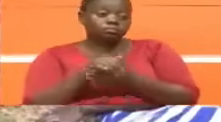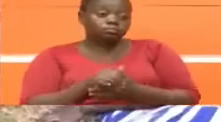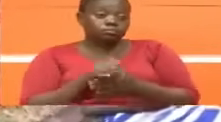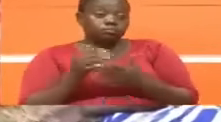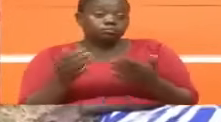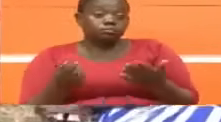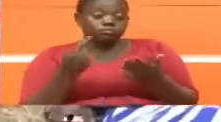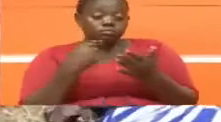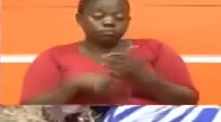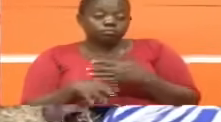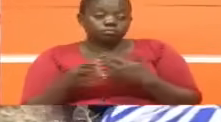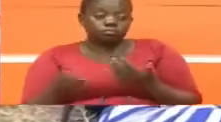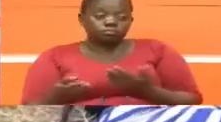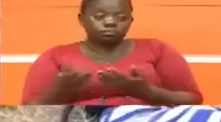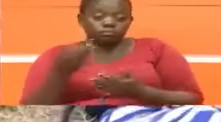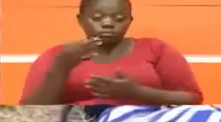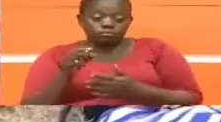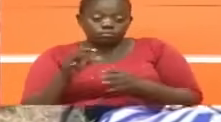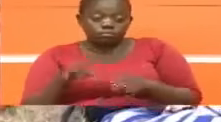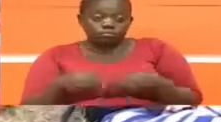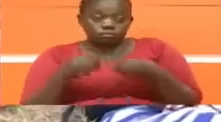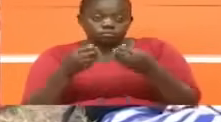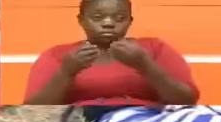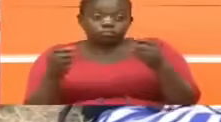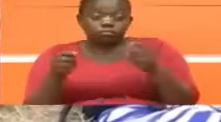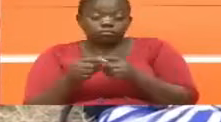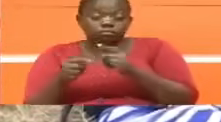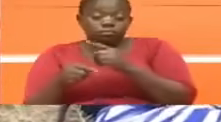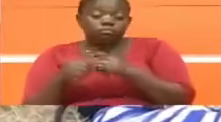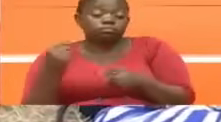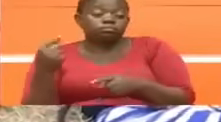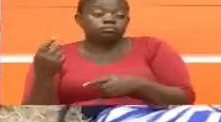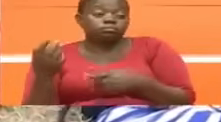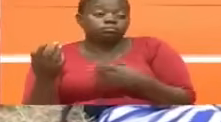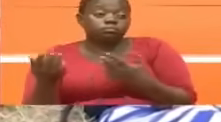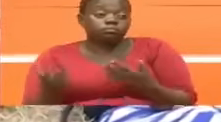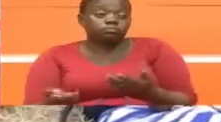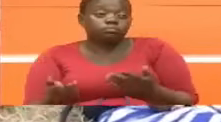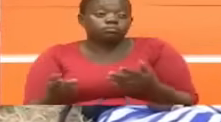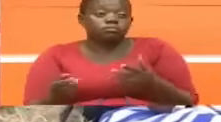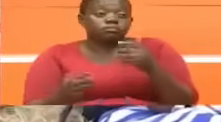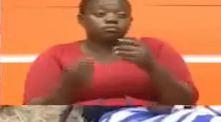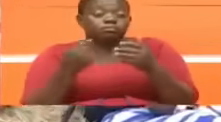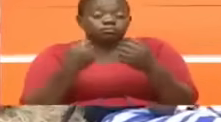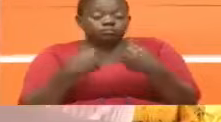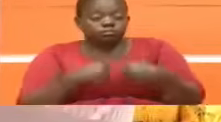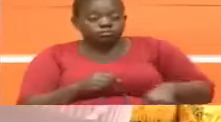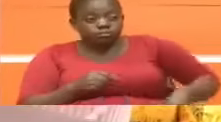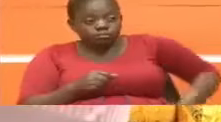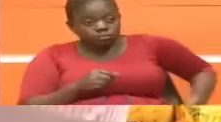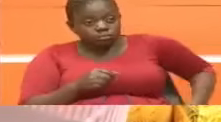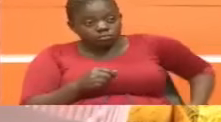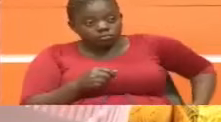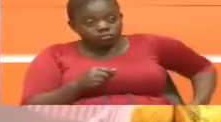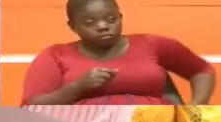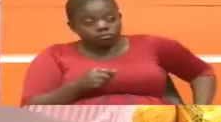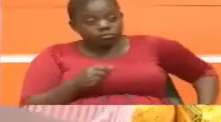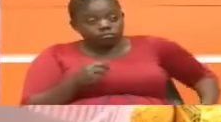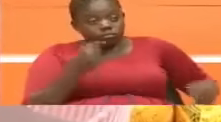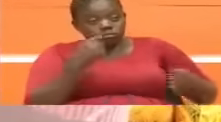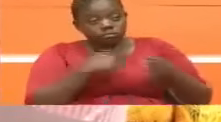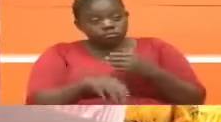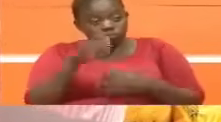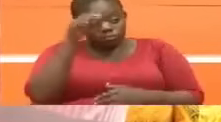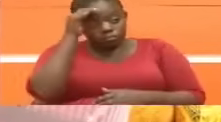nga yewera nti kafuba okumuwa abaana bano tiwaakiri ajja kubataneyamute ekintu kyagambye akituukiriza. Yangamba Collins bisa